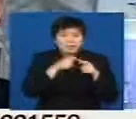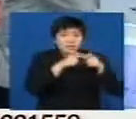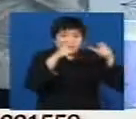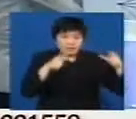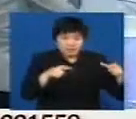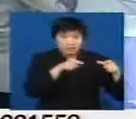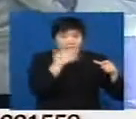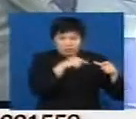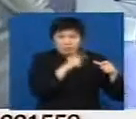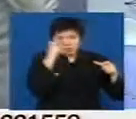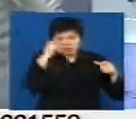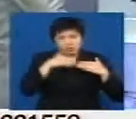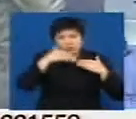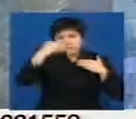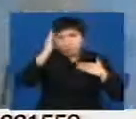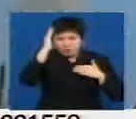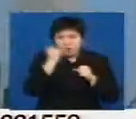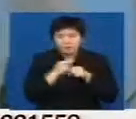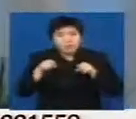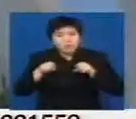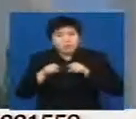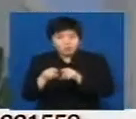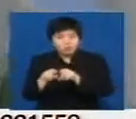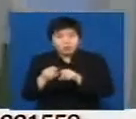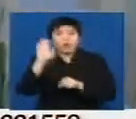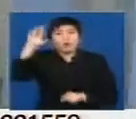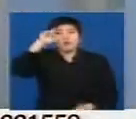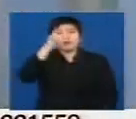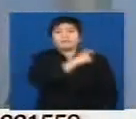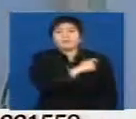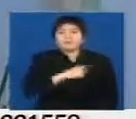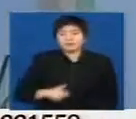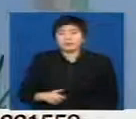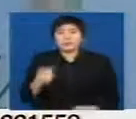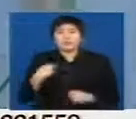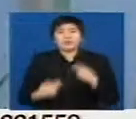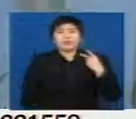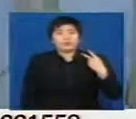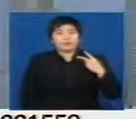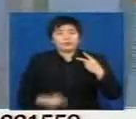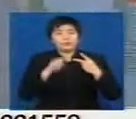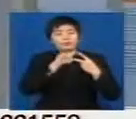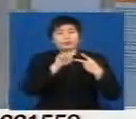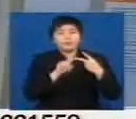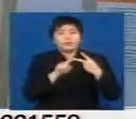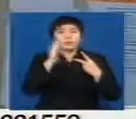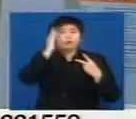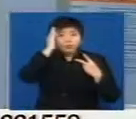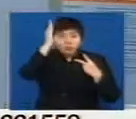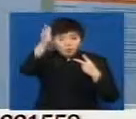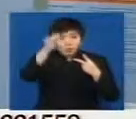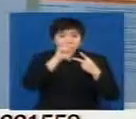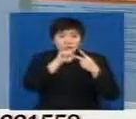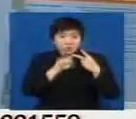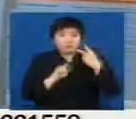แล้วก็คือเดินไปพร้อมๆกับโครงการพระชน ริ ด้วย มันมี2เรื่องนะ ครับ เรื่องอนาคตนะ ครับ อันที่1ก็คือว่